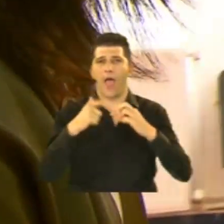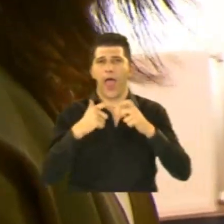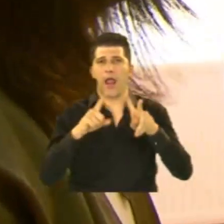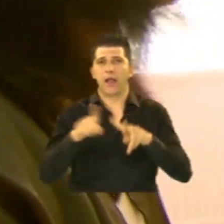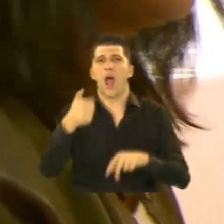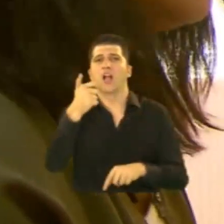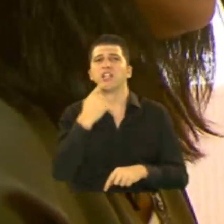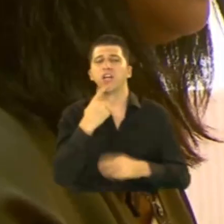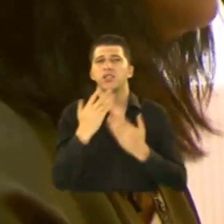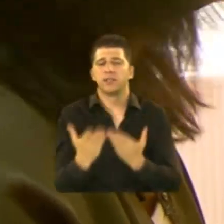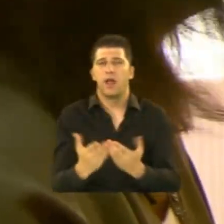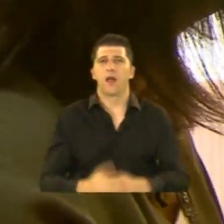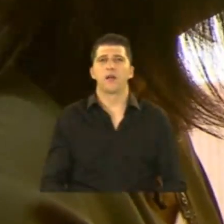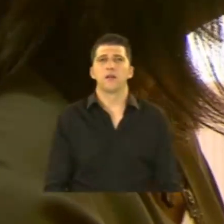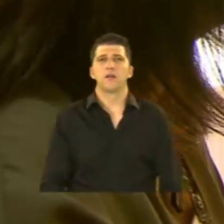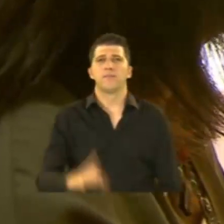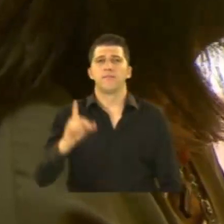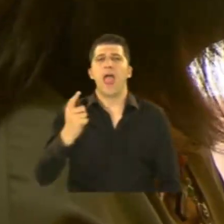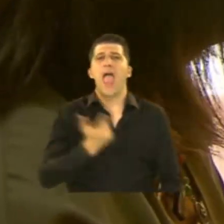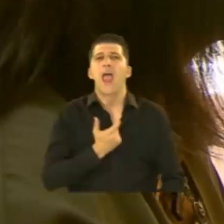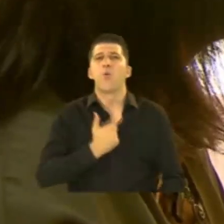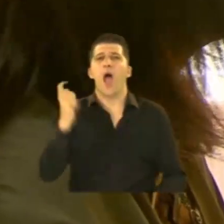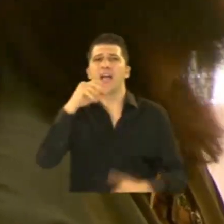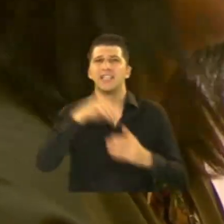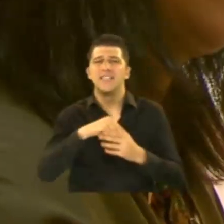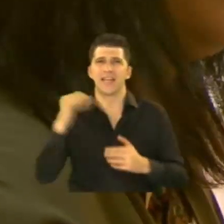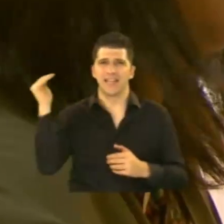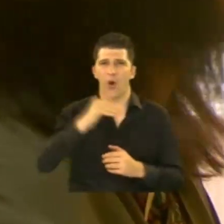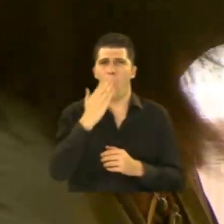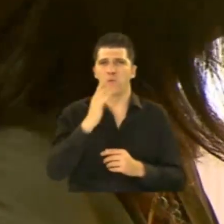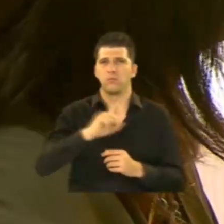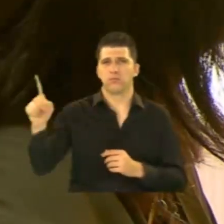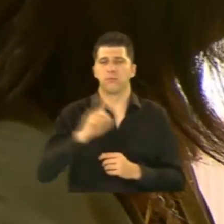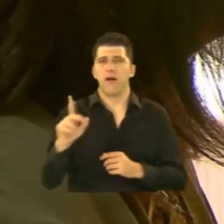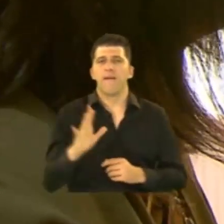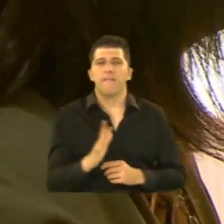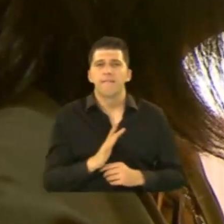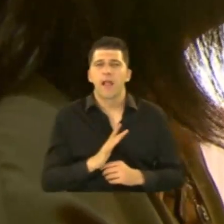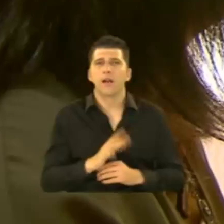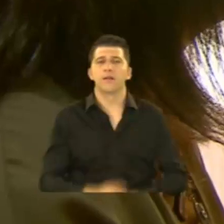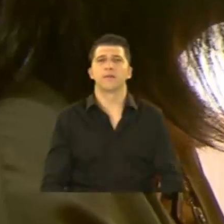Eren 6 yaşında. Eylül ayından beri okulumuza devam etmekte.